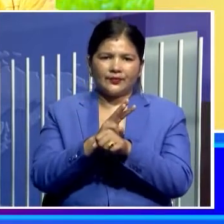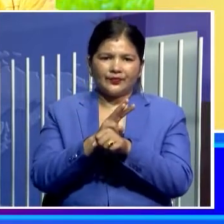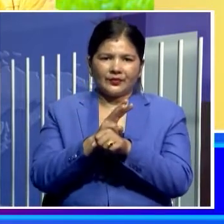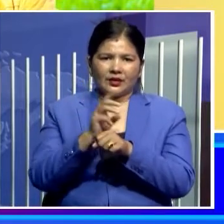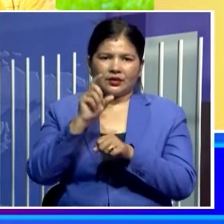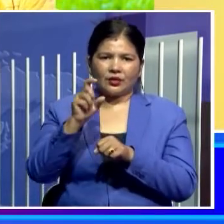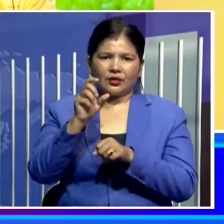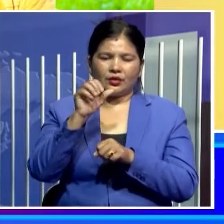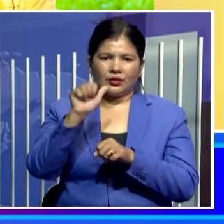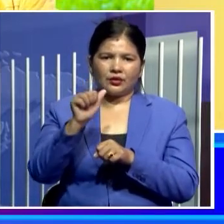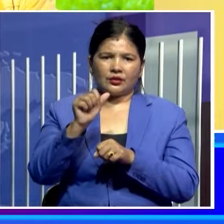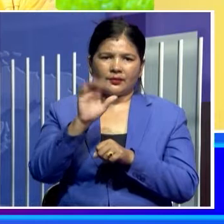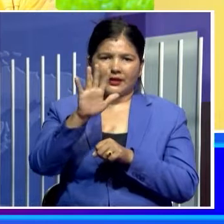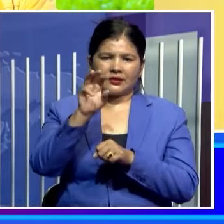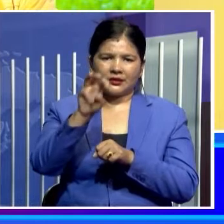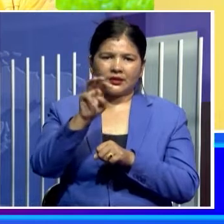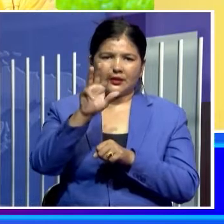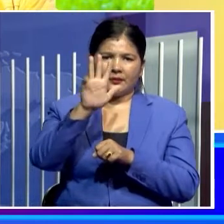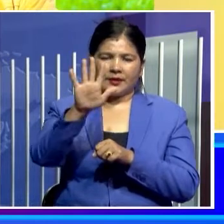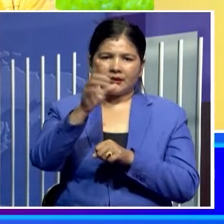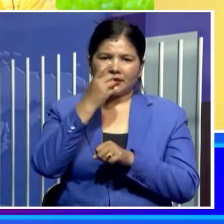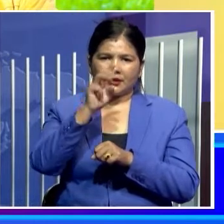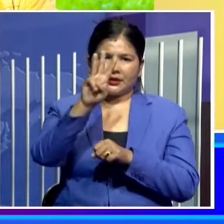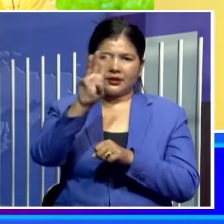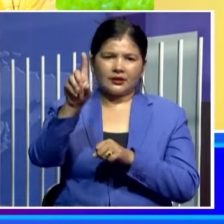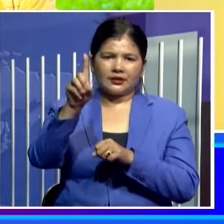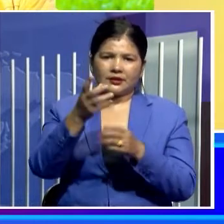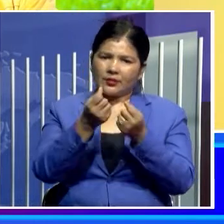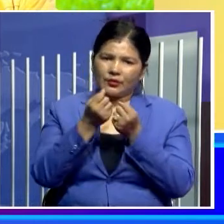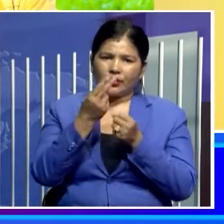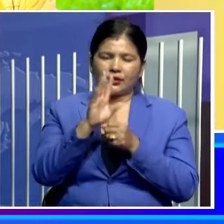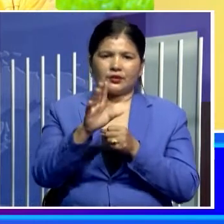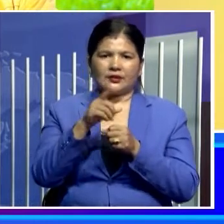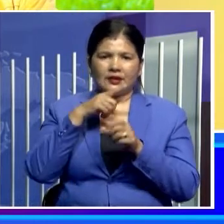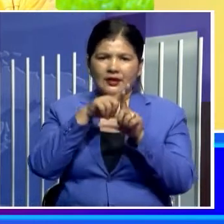राउतले 5,531 मत प्राप्त गर्नुभएको छ भने, नेकपा